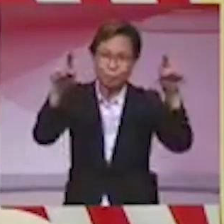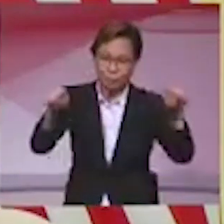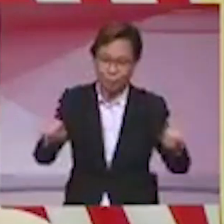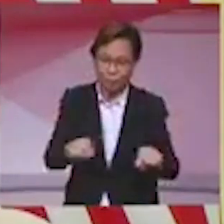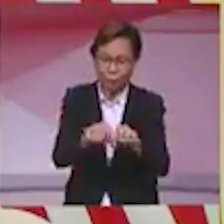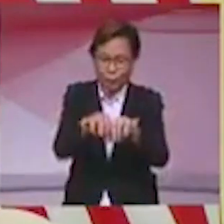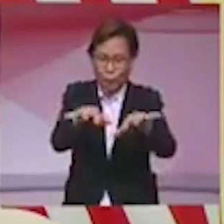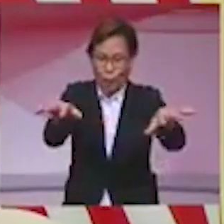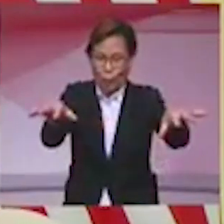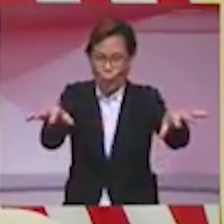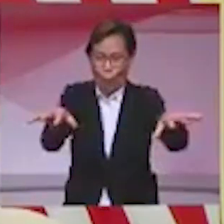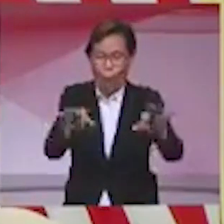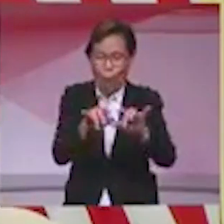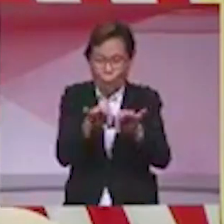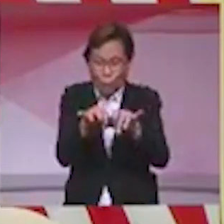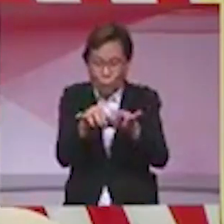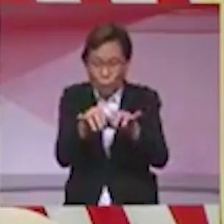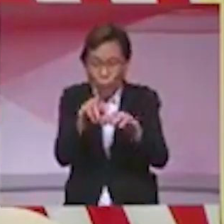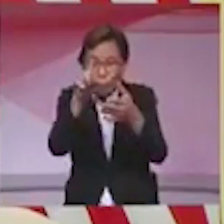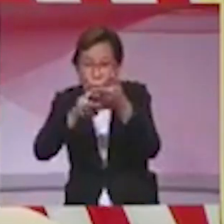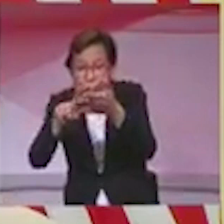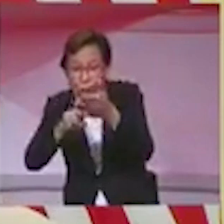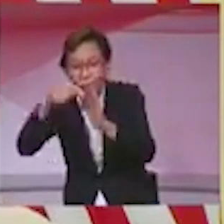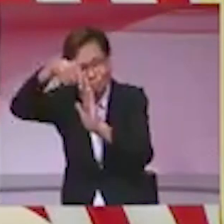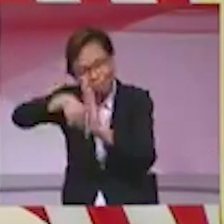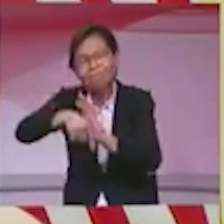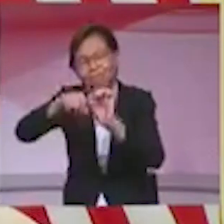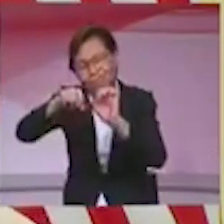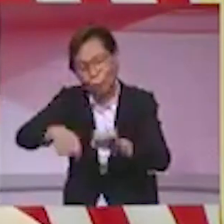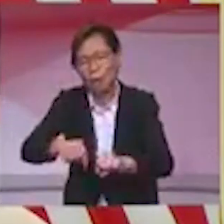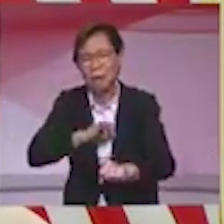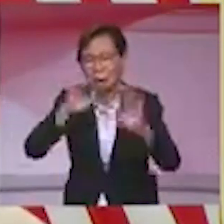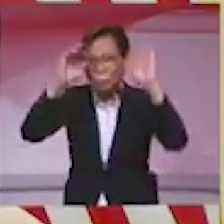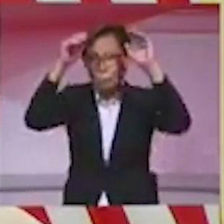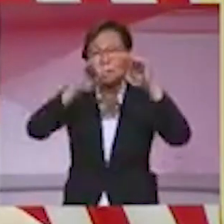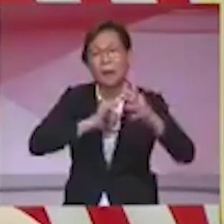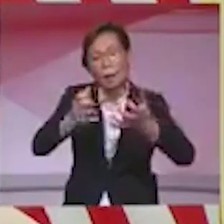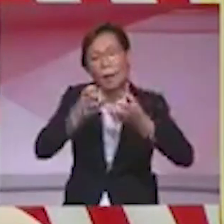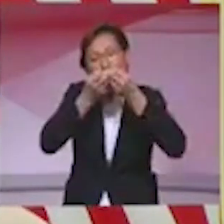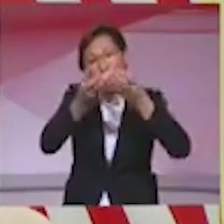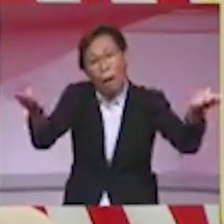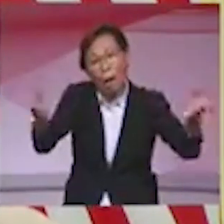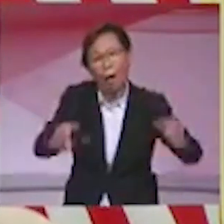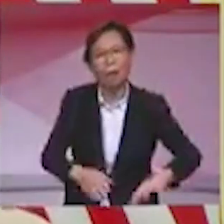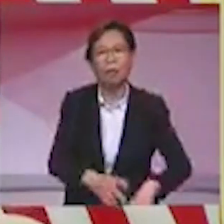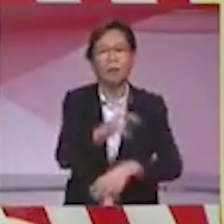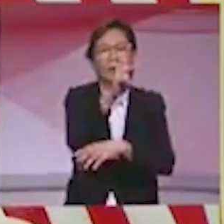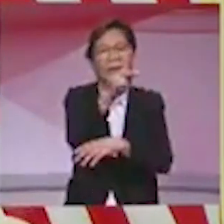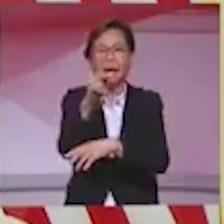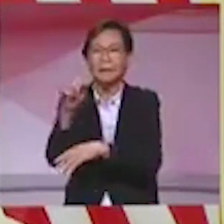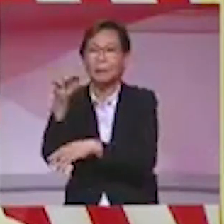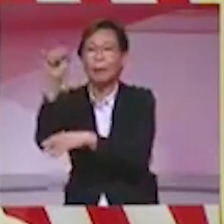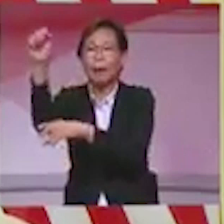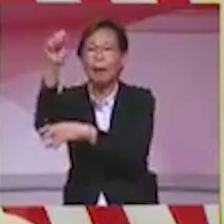website qne boleh cek nih Lebih detail lagi cuacanya Tekan nama lumayan daerah Kota Kinabalu